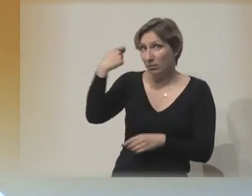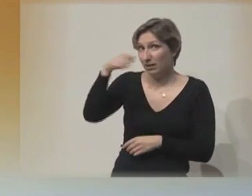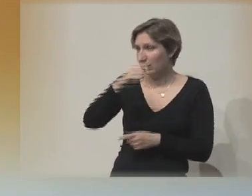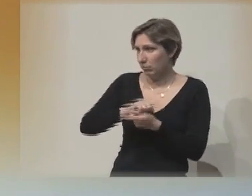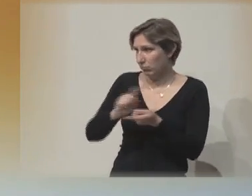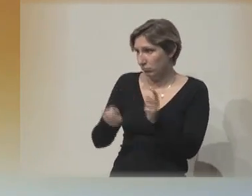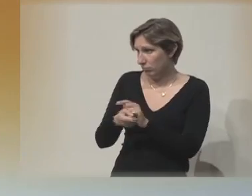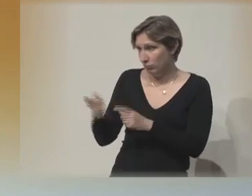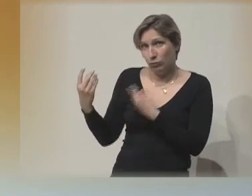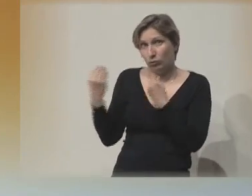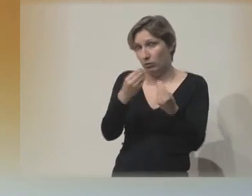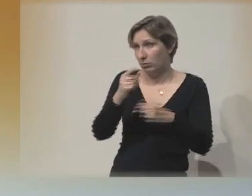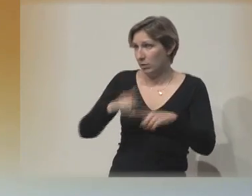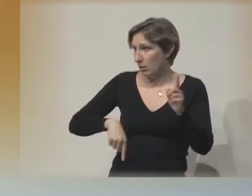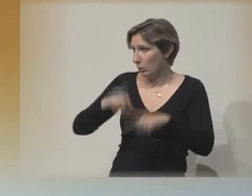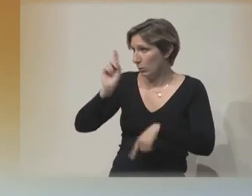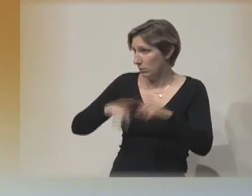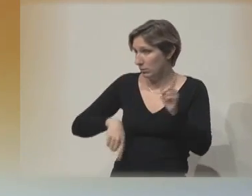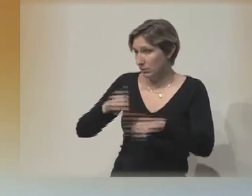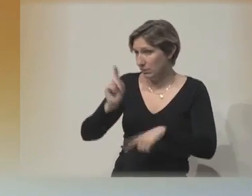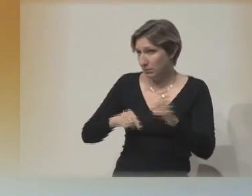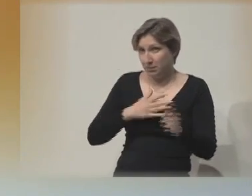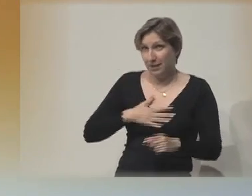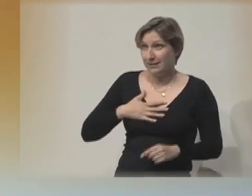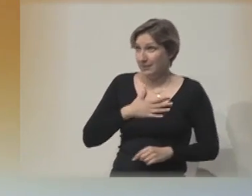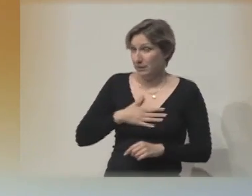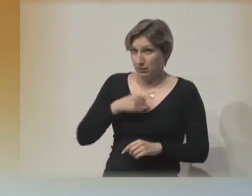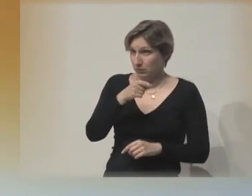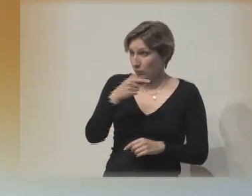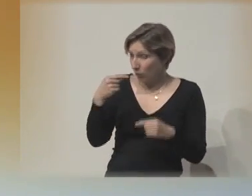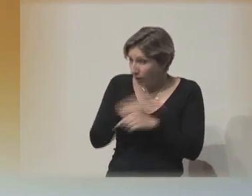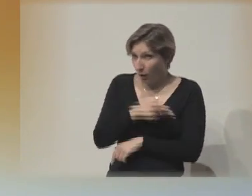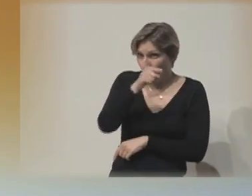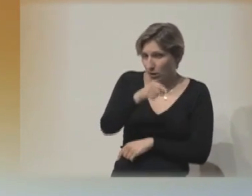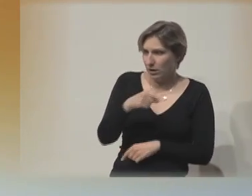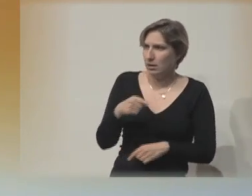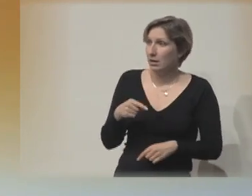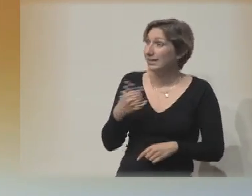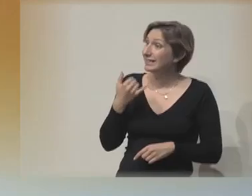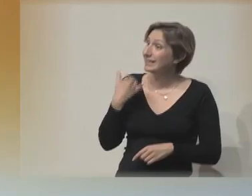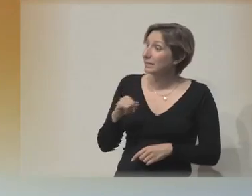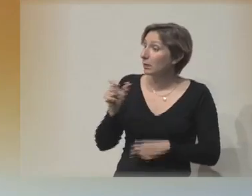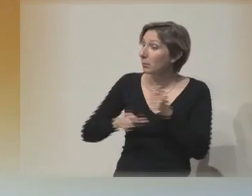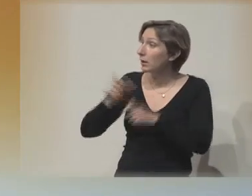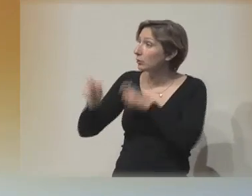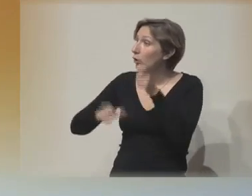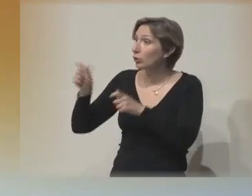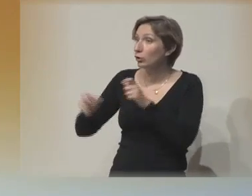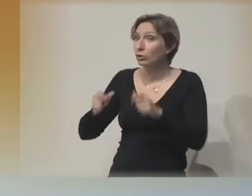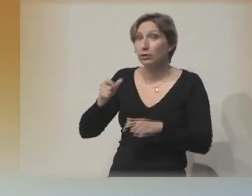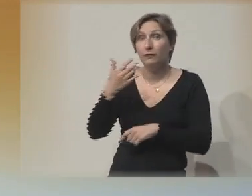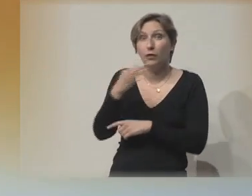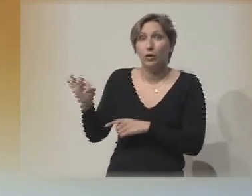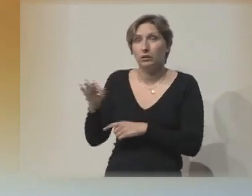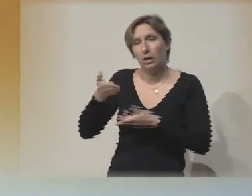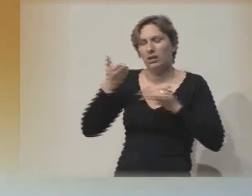vous lui faites le plus grand plaisir qu'on puisse lui faire. Parce que si, en effet, des Français décident de ne